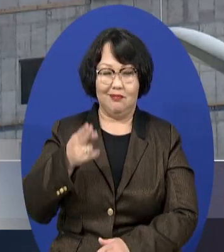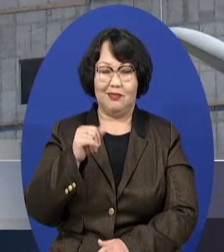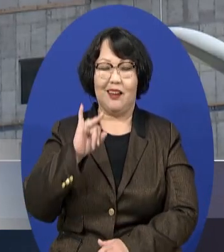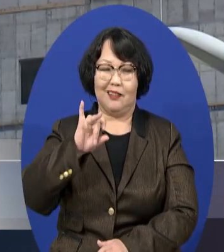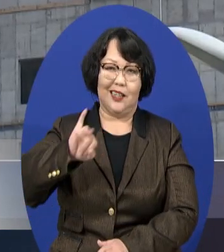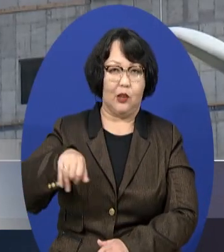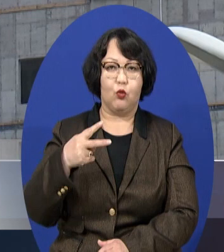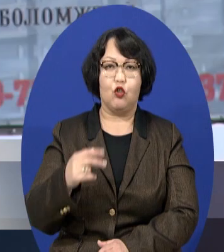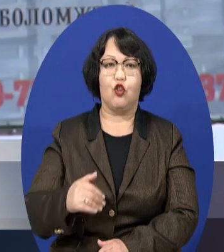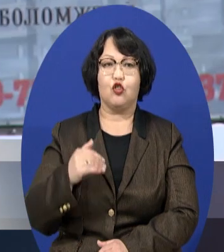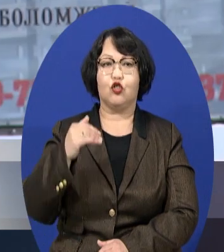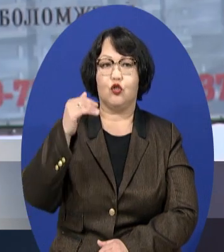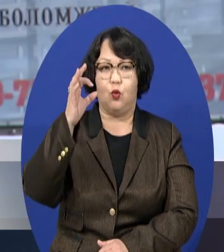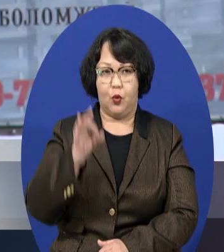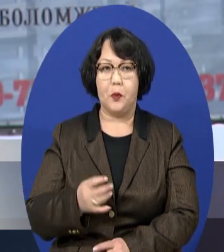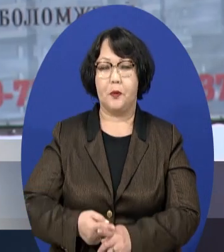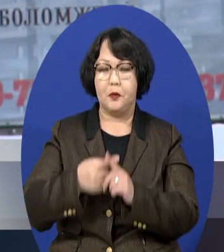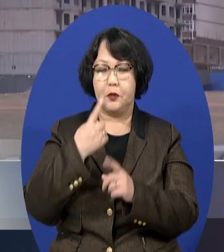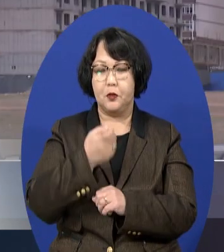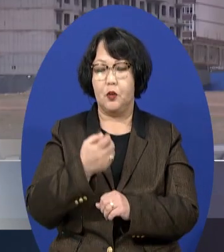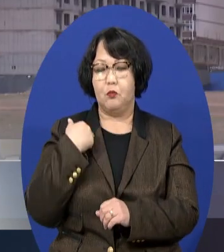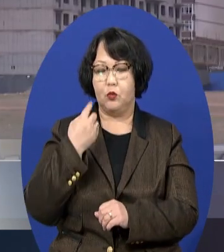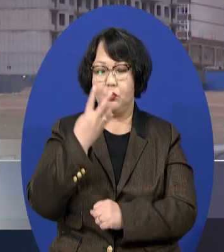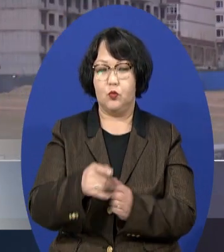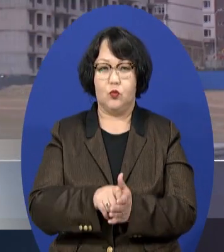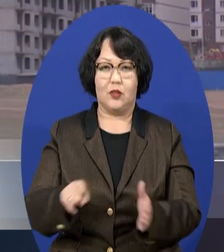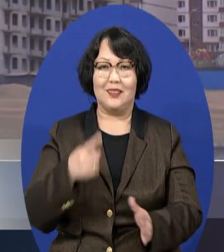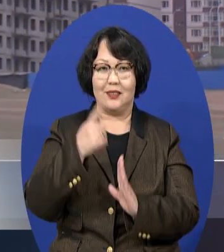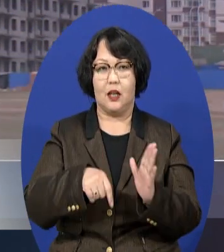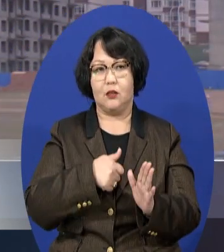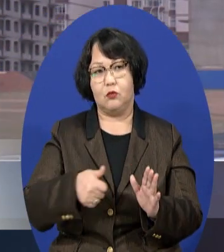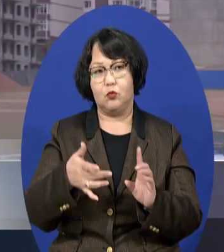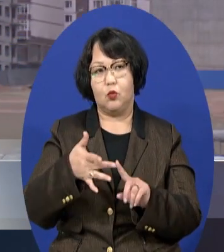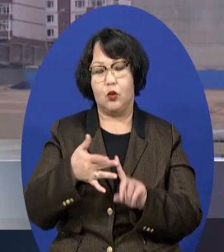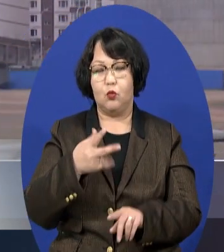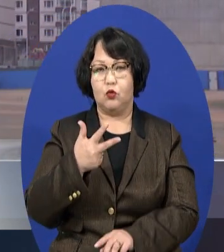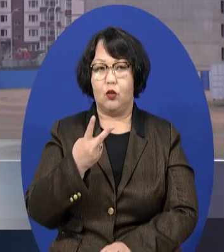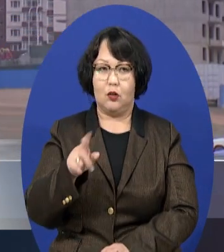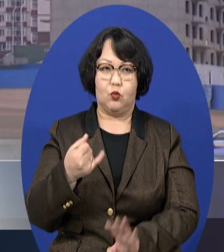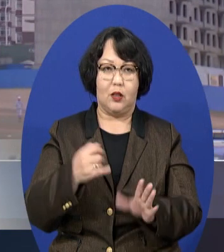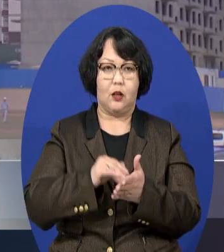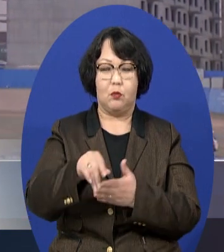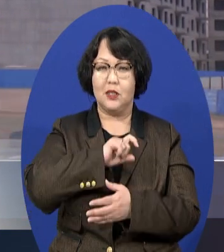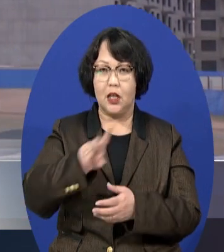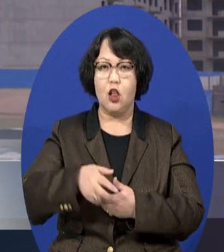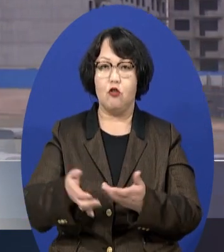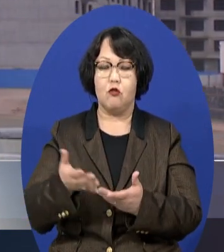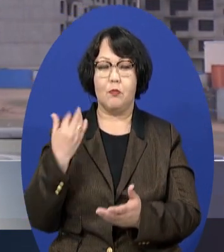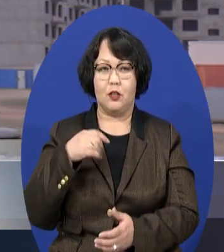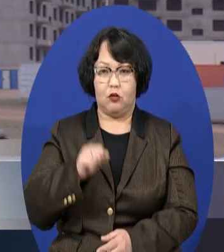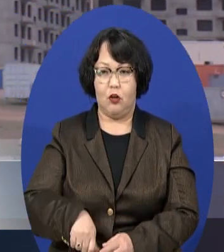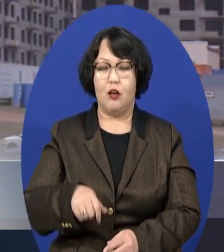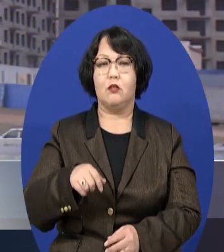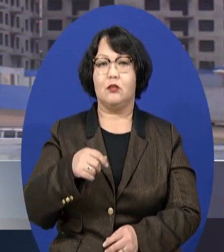банк мэдээлсэн. Өнгөрсөн 4 жилд ипотекийн хөтөлбөрийн хүрээнд сар дунджаар 32.6 тэрбум төгрөгийн зээлийг олгодог байсан бол энэ онд